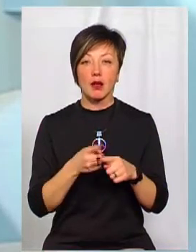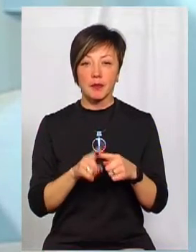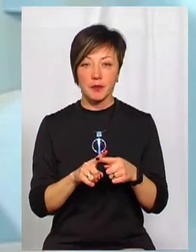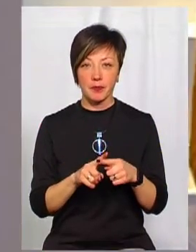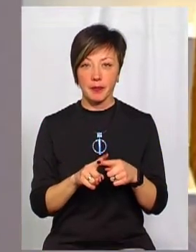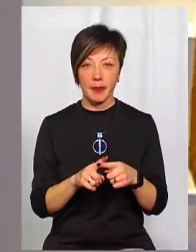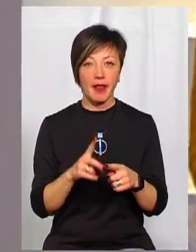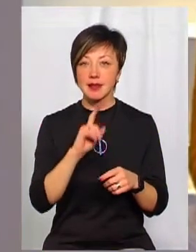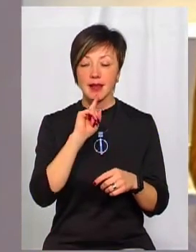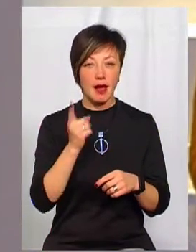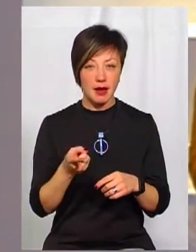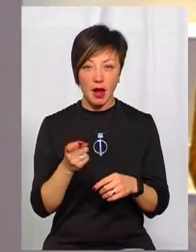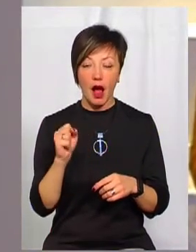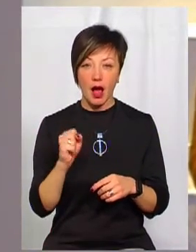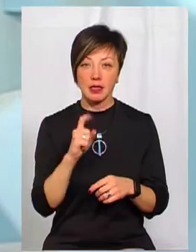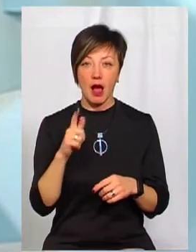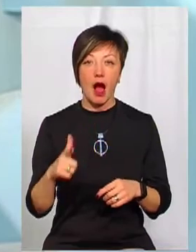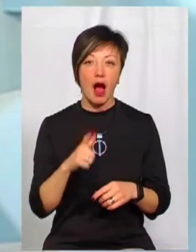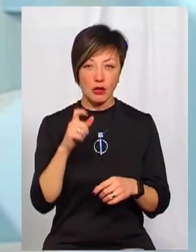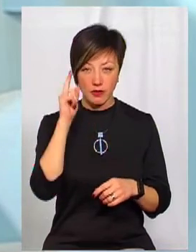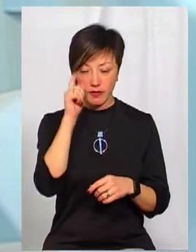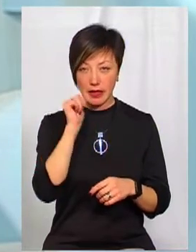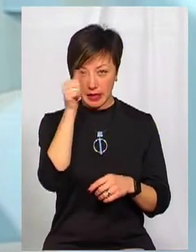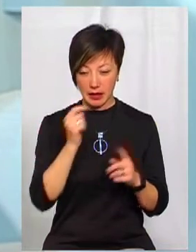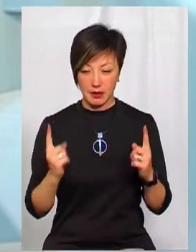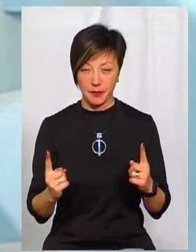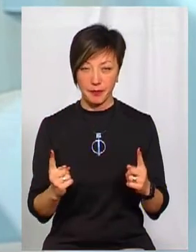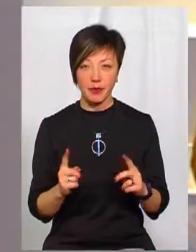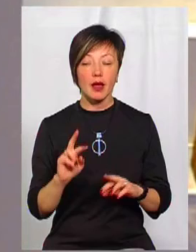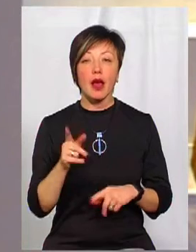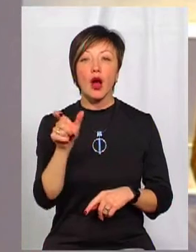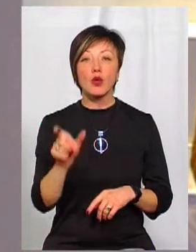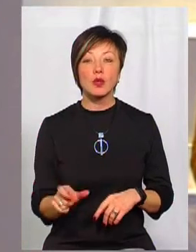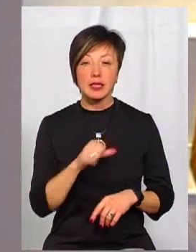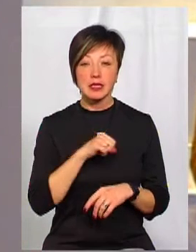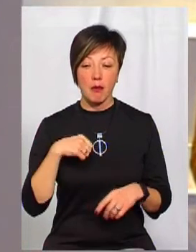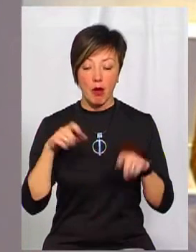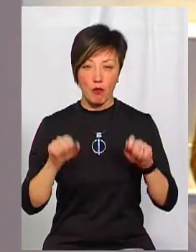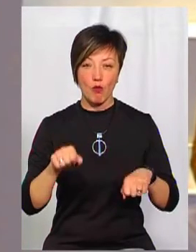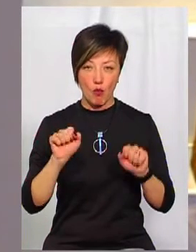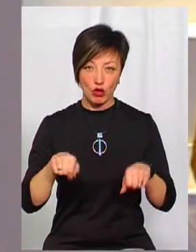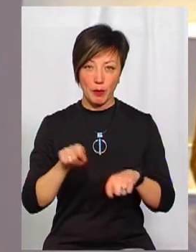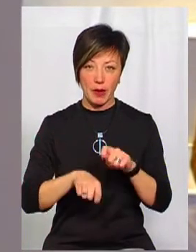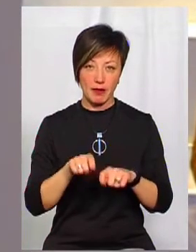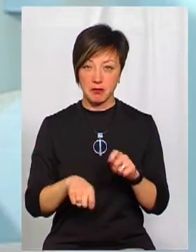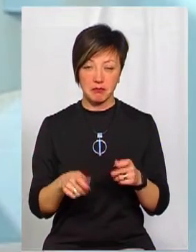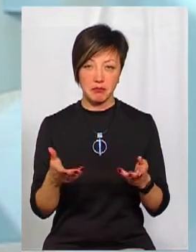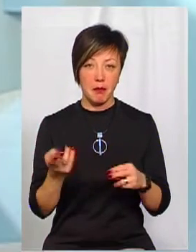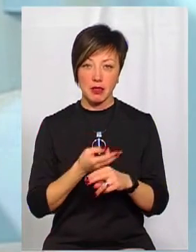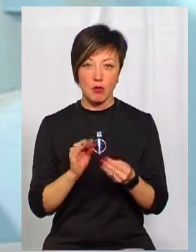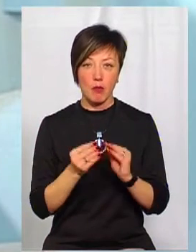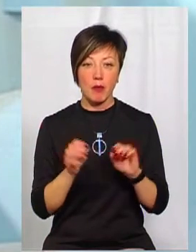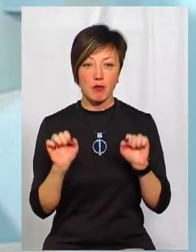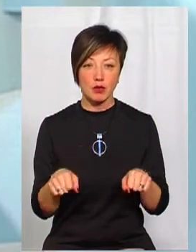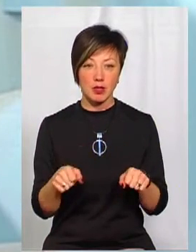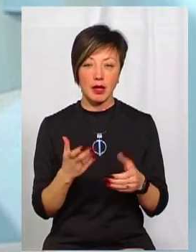розрахунок робився не за рік, а за газовий рік. Як людина сама, споживач, може перевірити? Без проблем